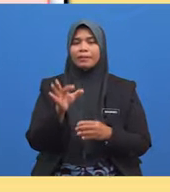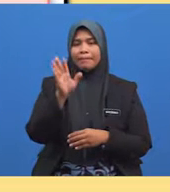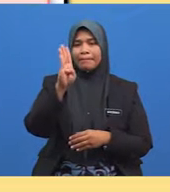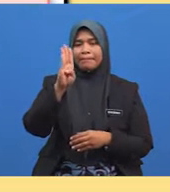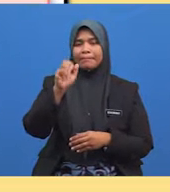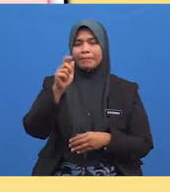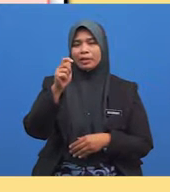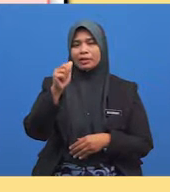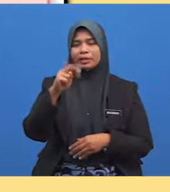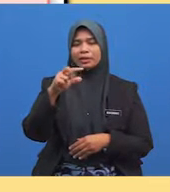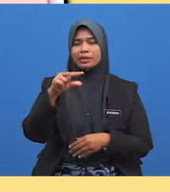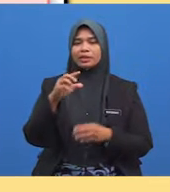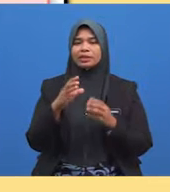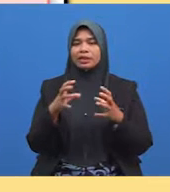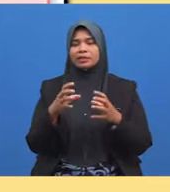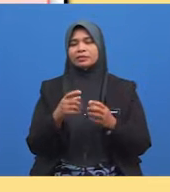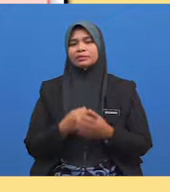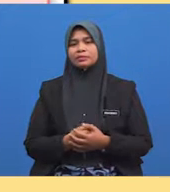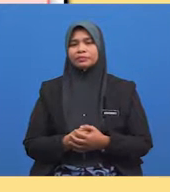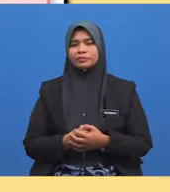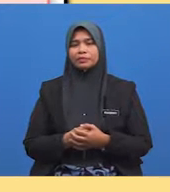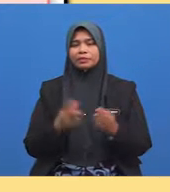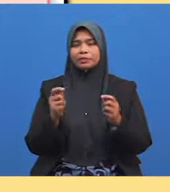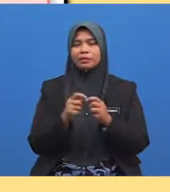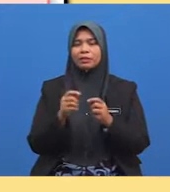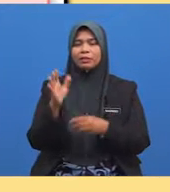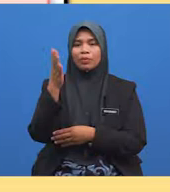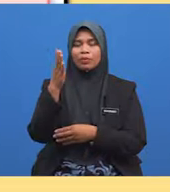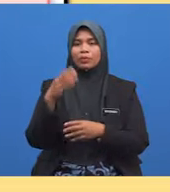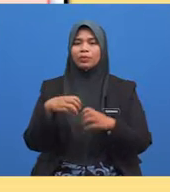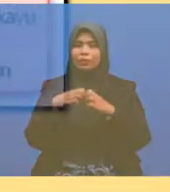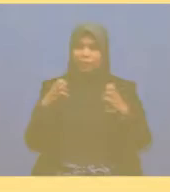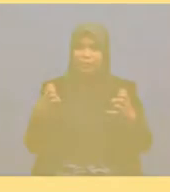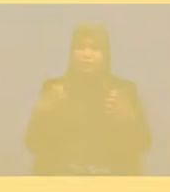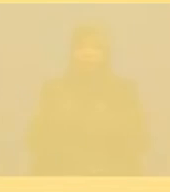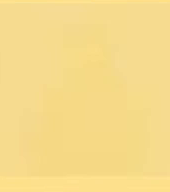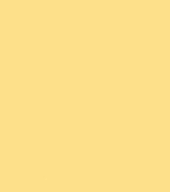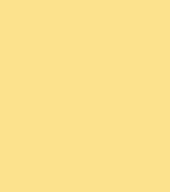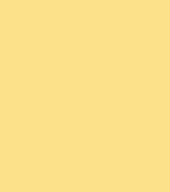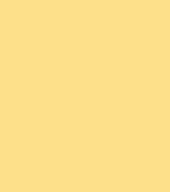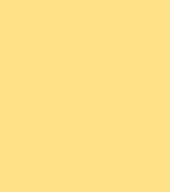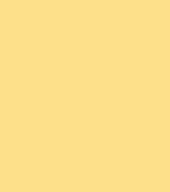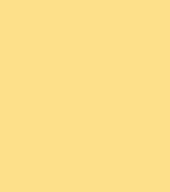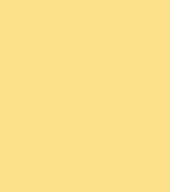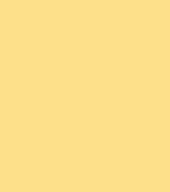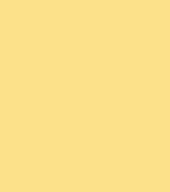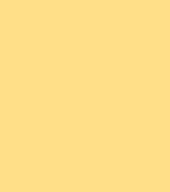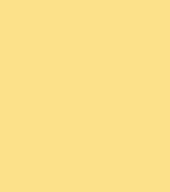dikotiledon ialah seperti pokok tomato dan pokok durian.